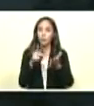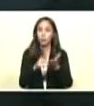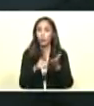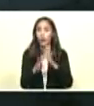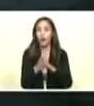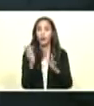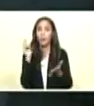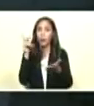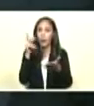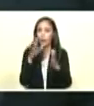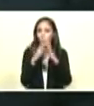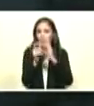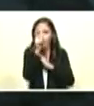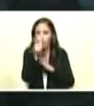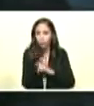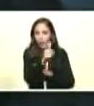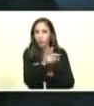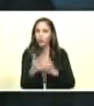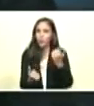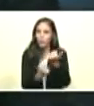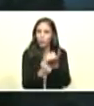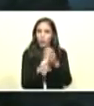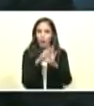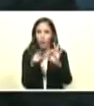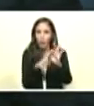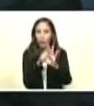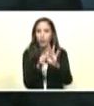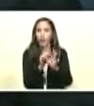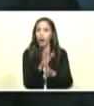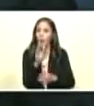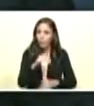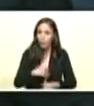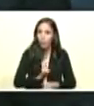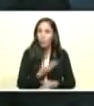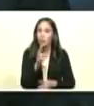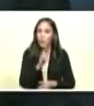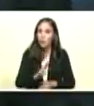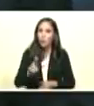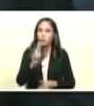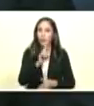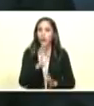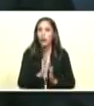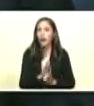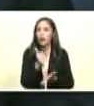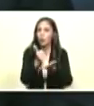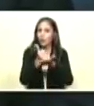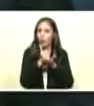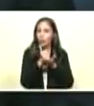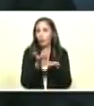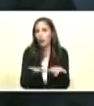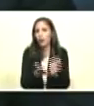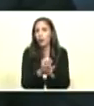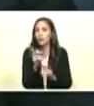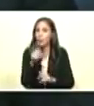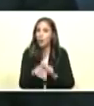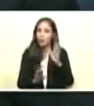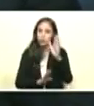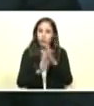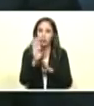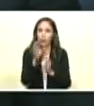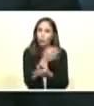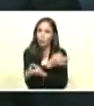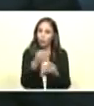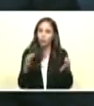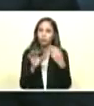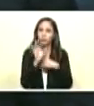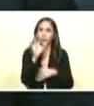plataforma. Которые помогут развитию. Los cuales permitirán ayudar al desarrollo. Y продвижению